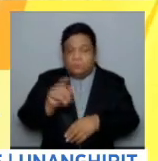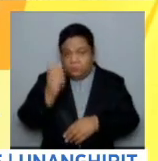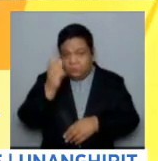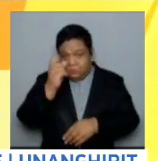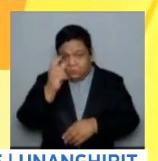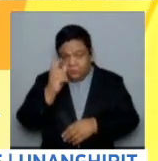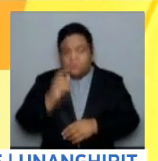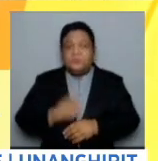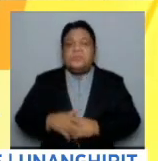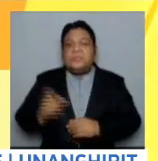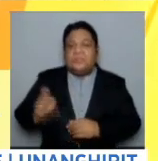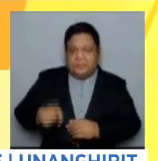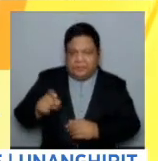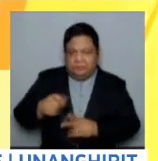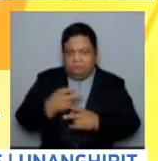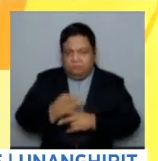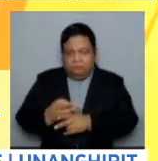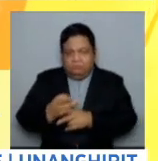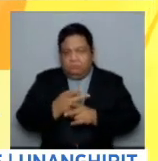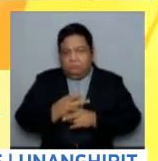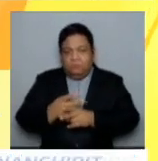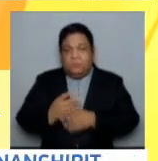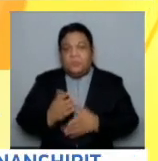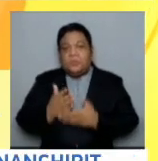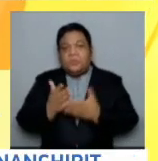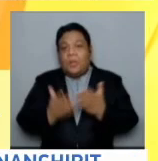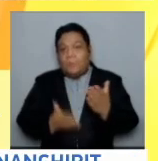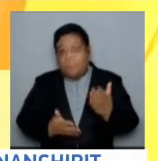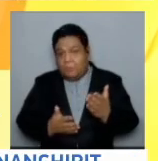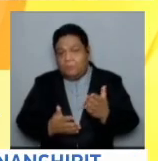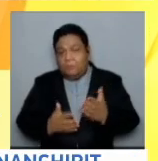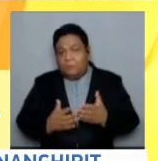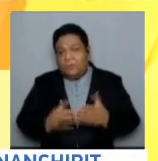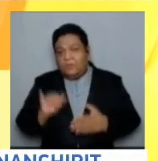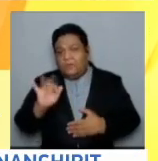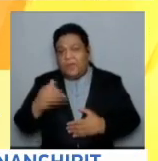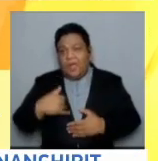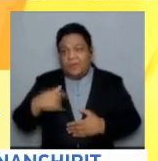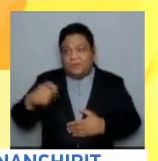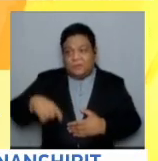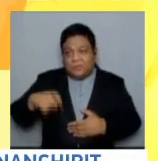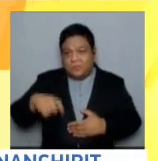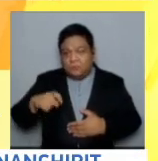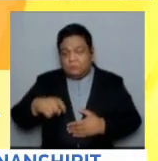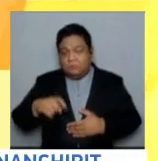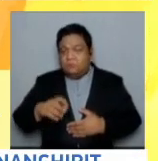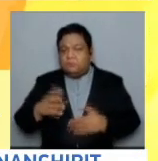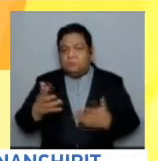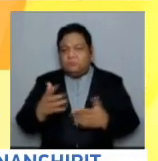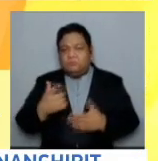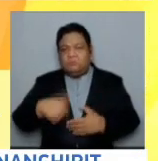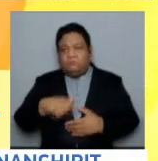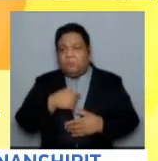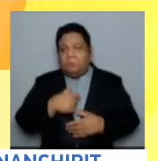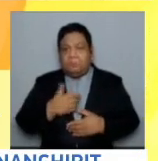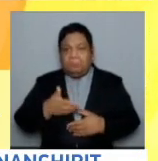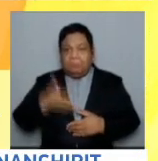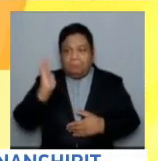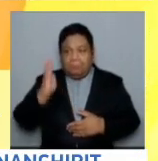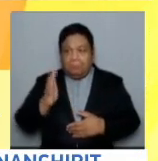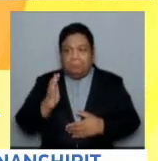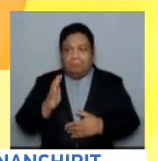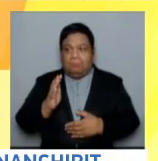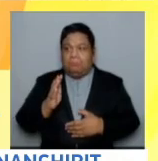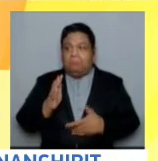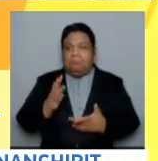careful tayo, yung iba naman, pag nangangailangan ng kapwa natin, wag na nating gulangan, di ba? Tulungan na lang natin.